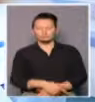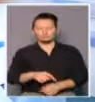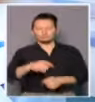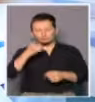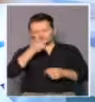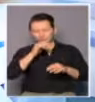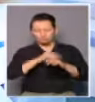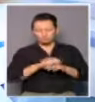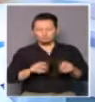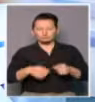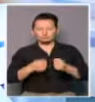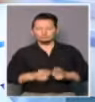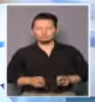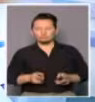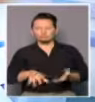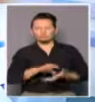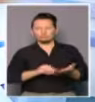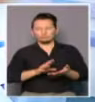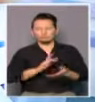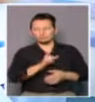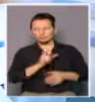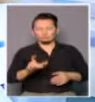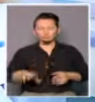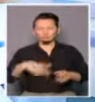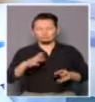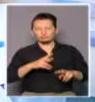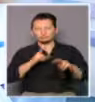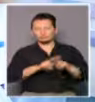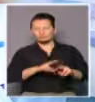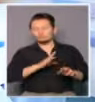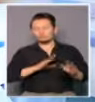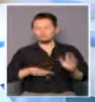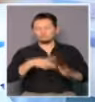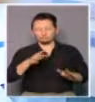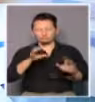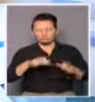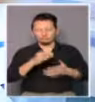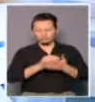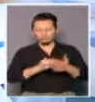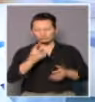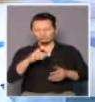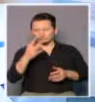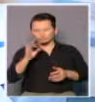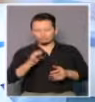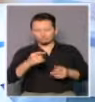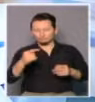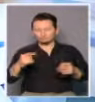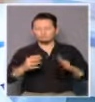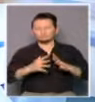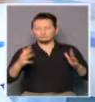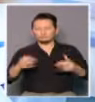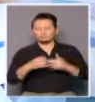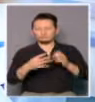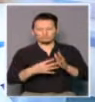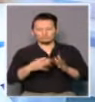текущем году факты совершения повторных преступлений лицами, состоящими на учете службы пробации, выросло с 4,5 до 19%.